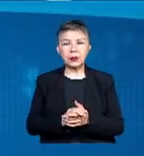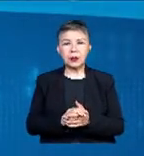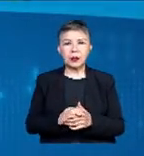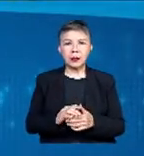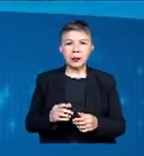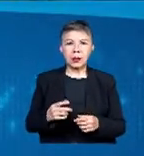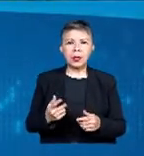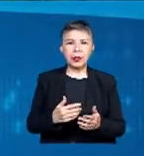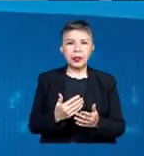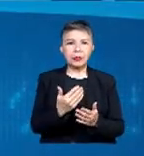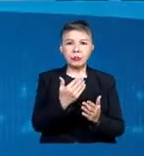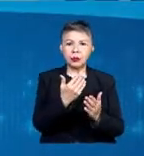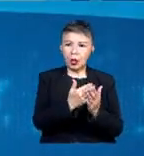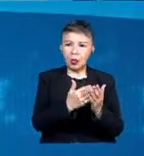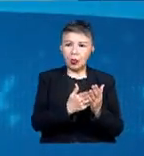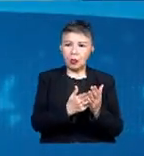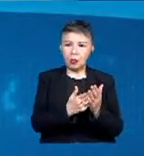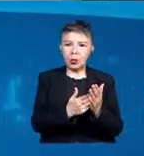juga butuh waktu untuk